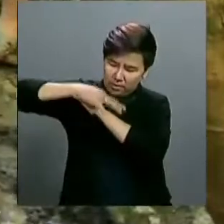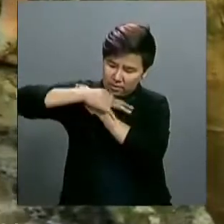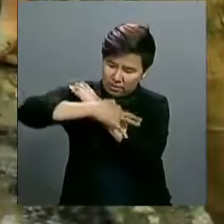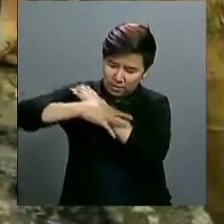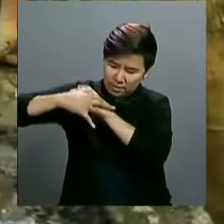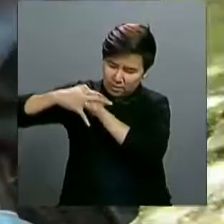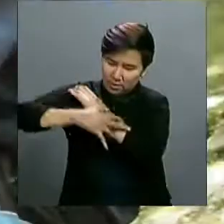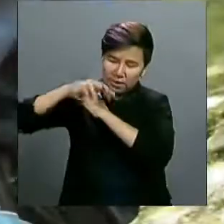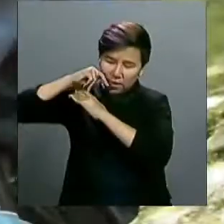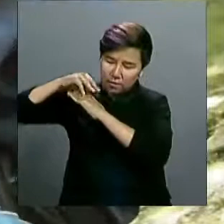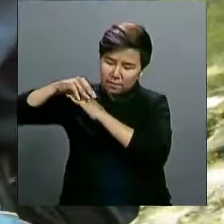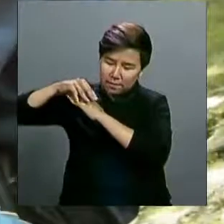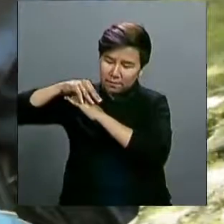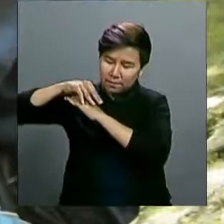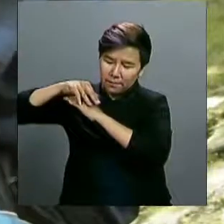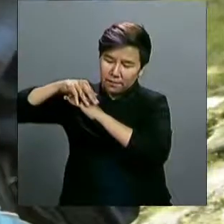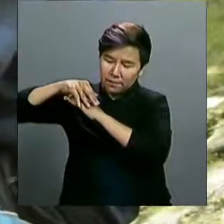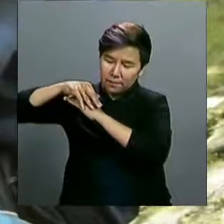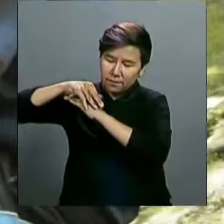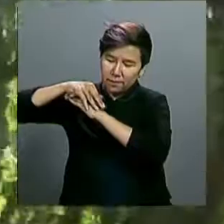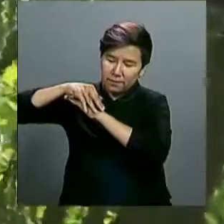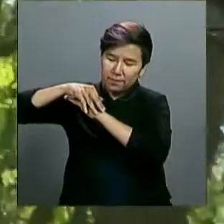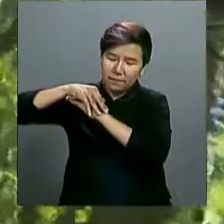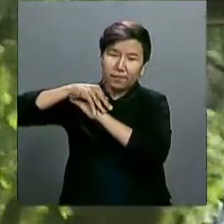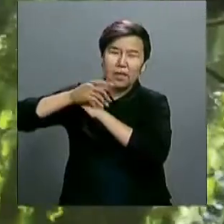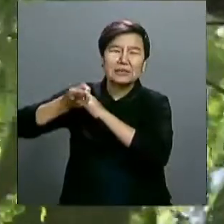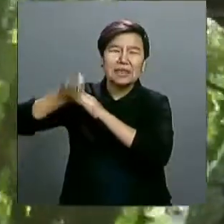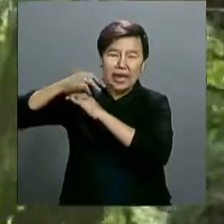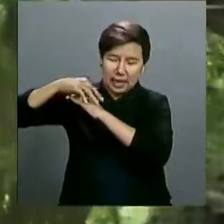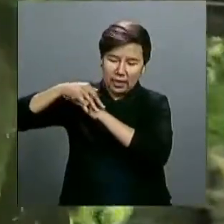ะฝ่ายชะลอน้ำนี่คือสามารถช่วยได้เนาะระดับหนึ่ง